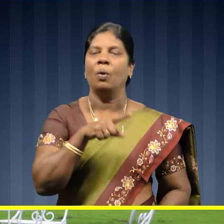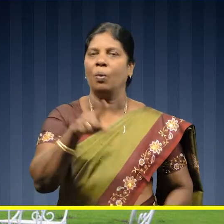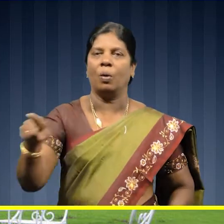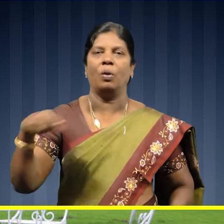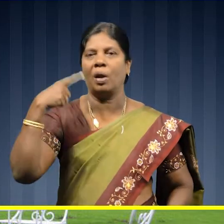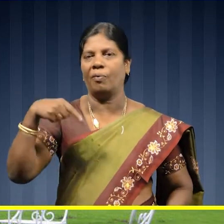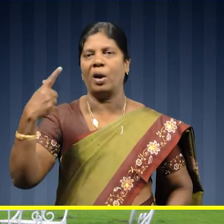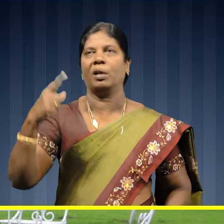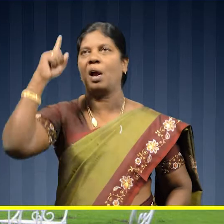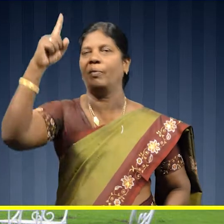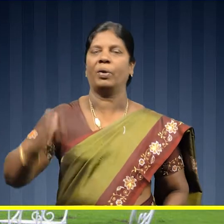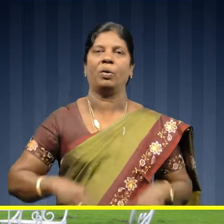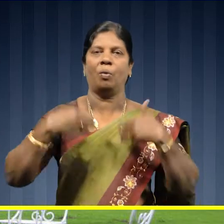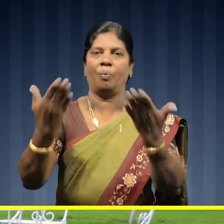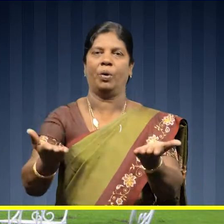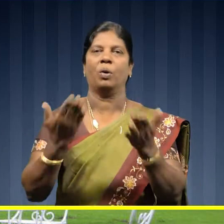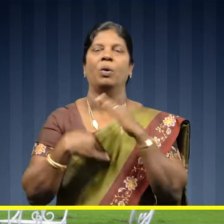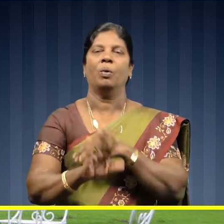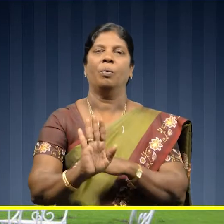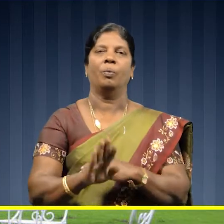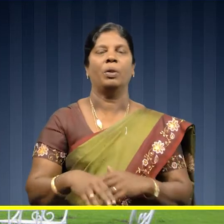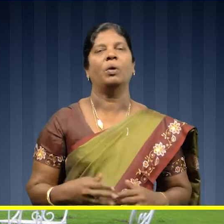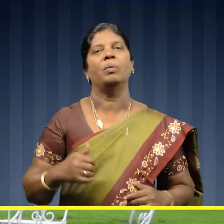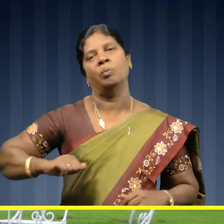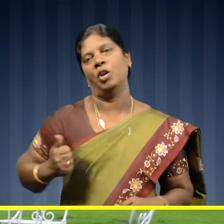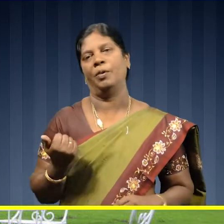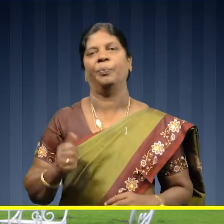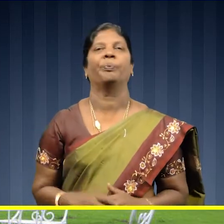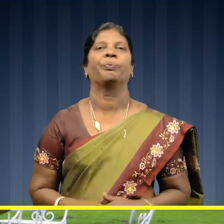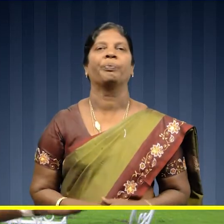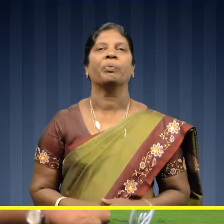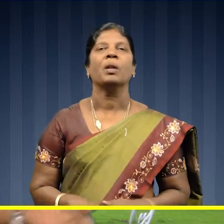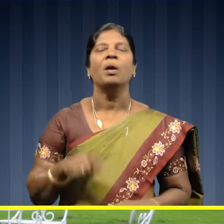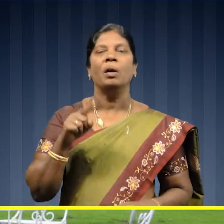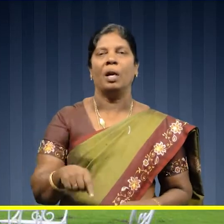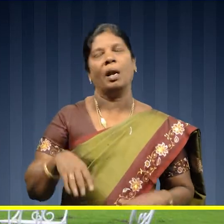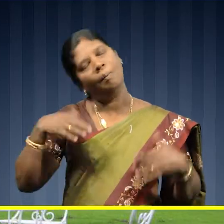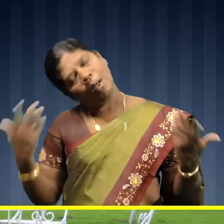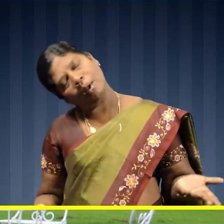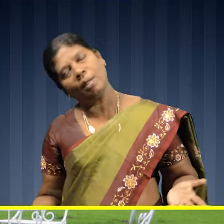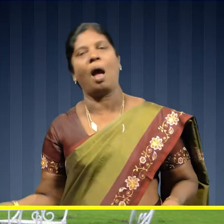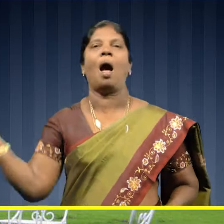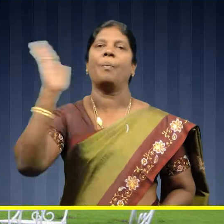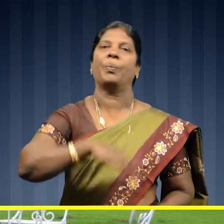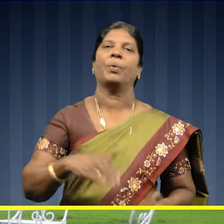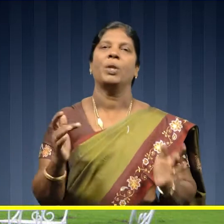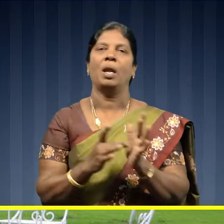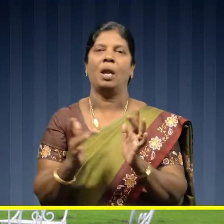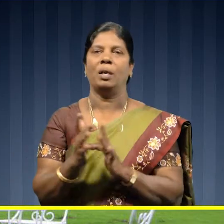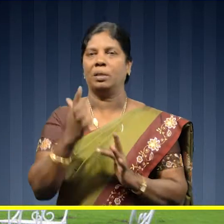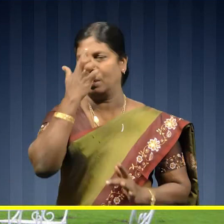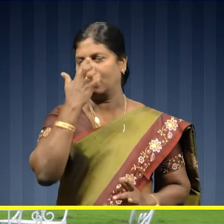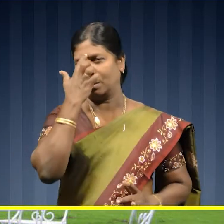உள்ளத்தில் ஏற்றுக்கொண்டு உங்களுடைய வாழ்க்கையை அவருக்கு ஒப்பு கொடுப்பதின் மூலமாக அது சாத்தியமாகும். நீங்கள் மரணம்